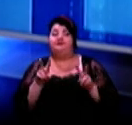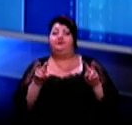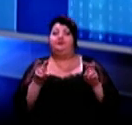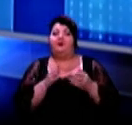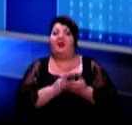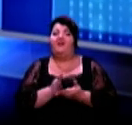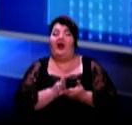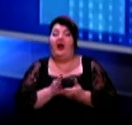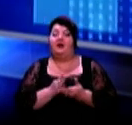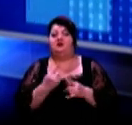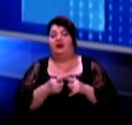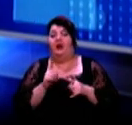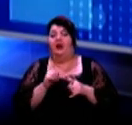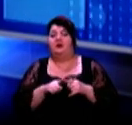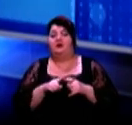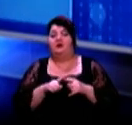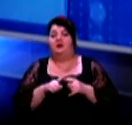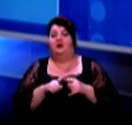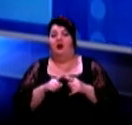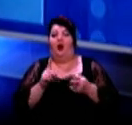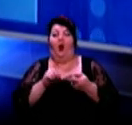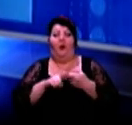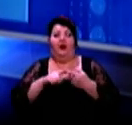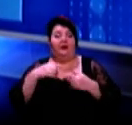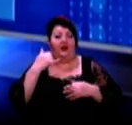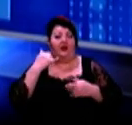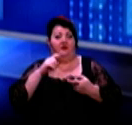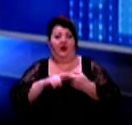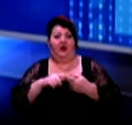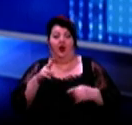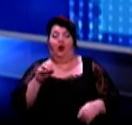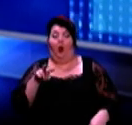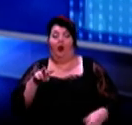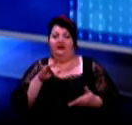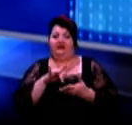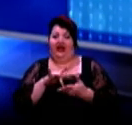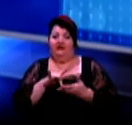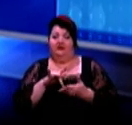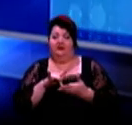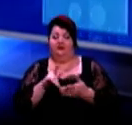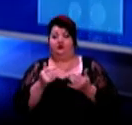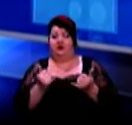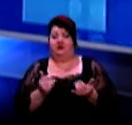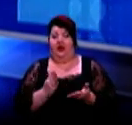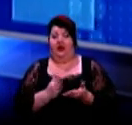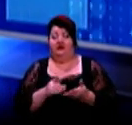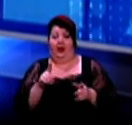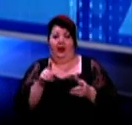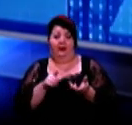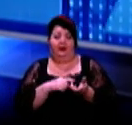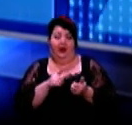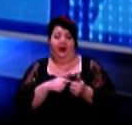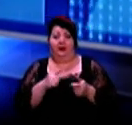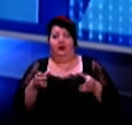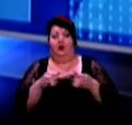вакансії? Це оператори телефонного зв'язку, так звані кол-центри. Зараз є деякі із